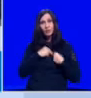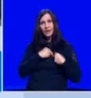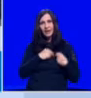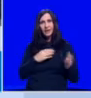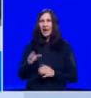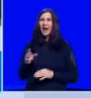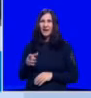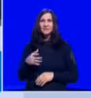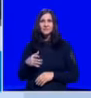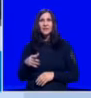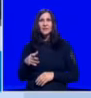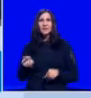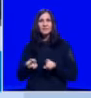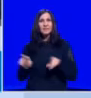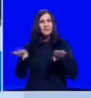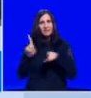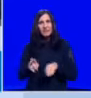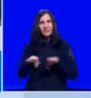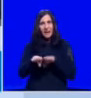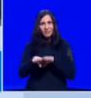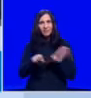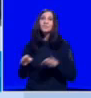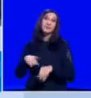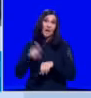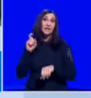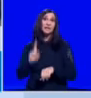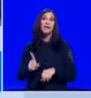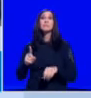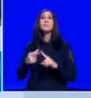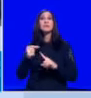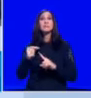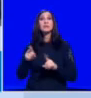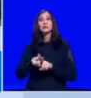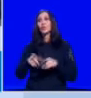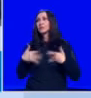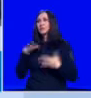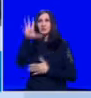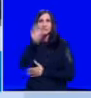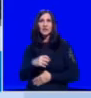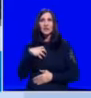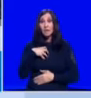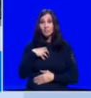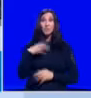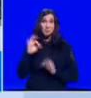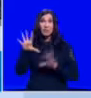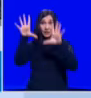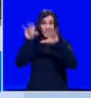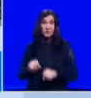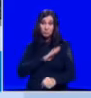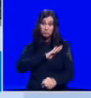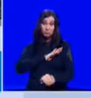тамто за кокорико. Ма не, напротив, трябва да сме принципни. Така, като искат да сваляме ГЕРБ... Не, чакайте. Като искат да сваляме ГЕРБ, нека да ги сваляме